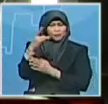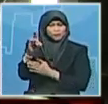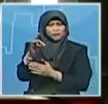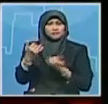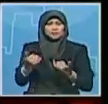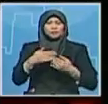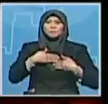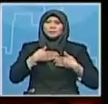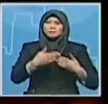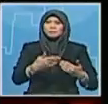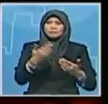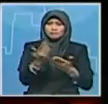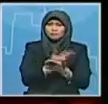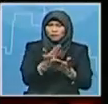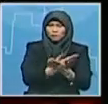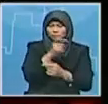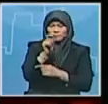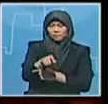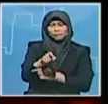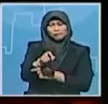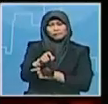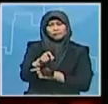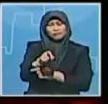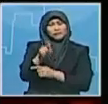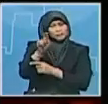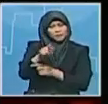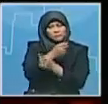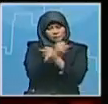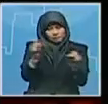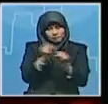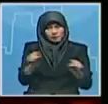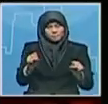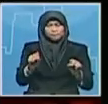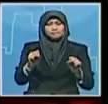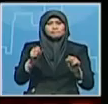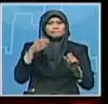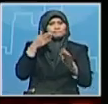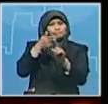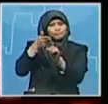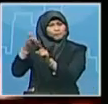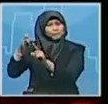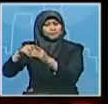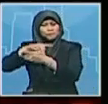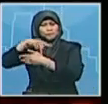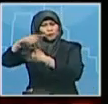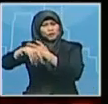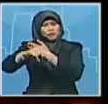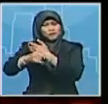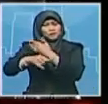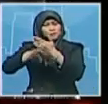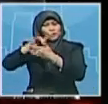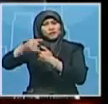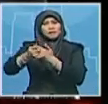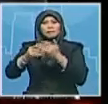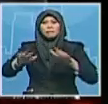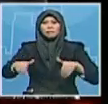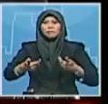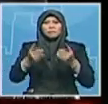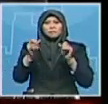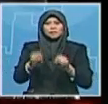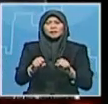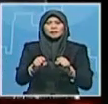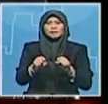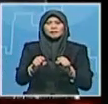baru memastikan penyampaian mantap itu, bagaimana elemen luar jangka ini ditangani? Sebab itu